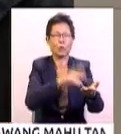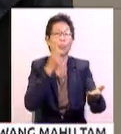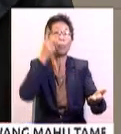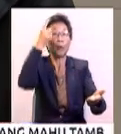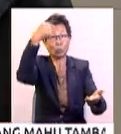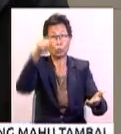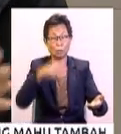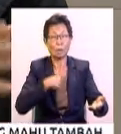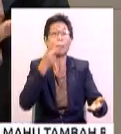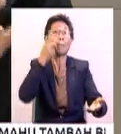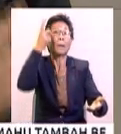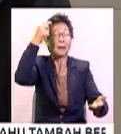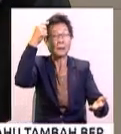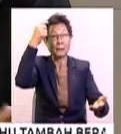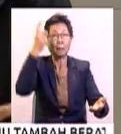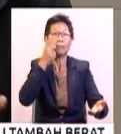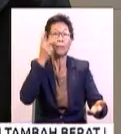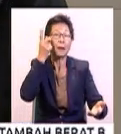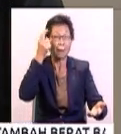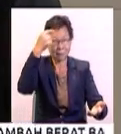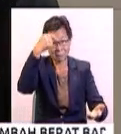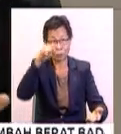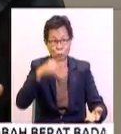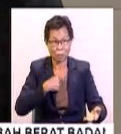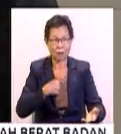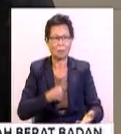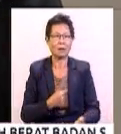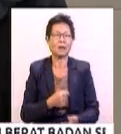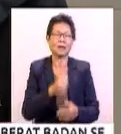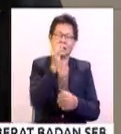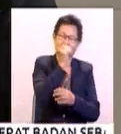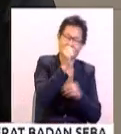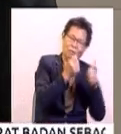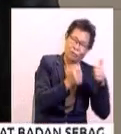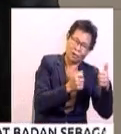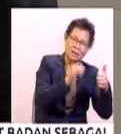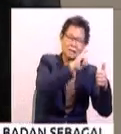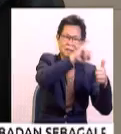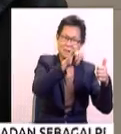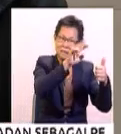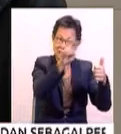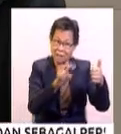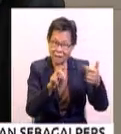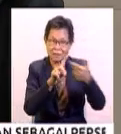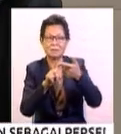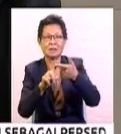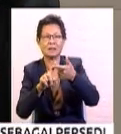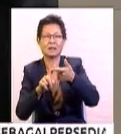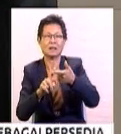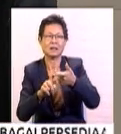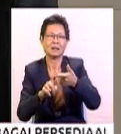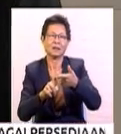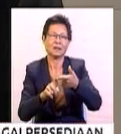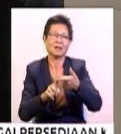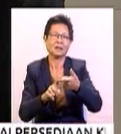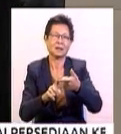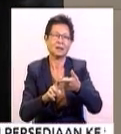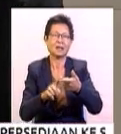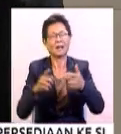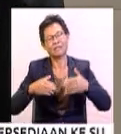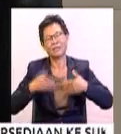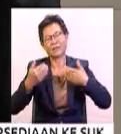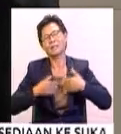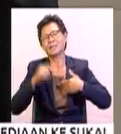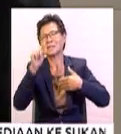diri Amir juga. So daripada first single Amir, dia lebih pada macam pop jazz, a bit macam kiranya orang kata riang sikit